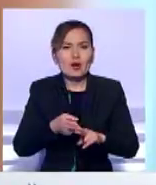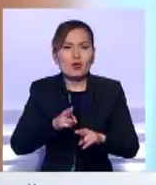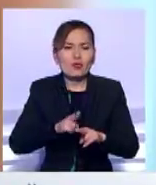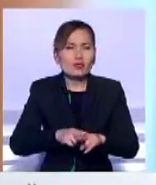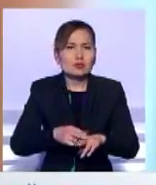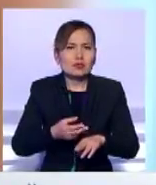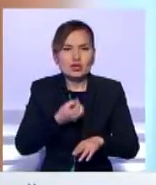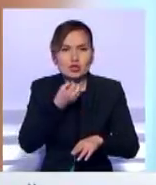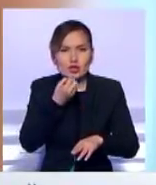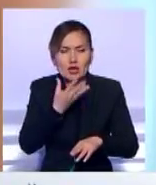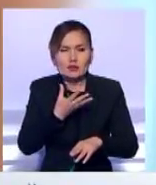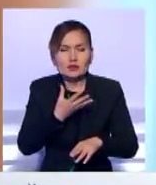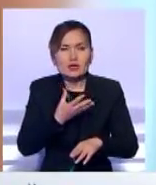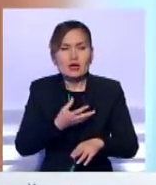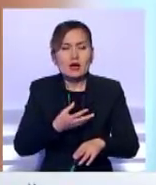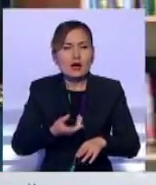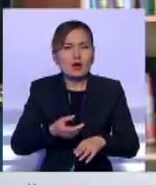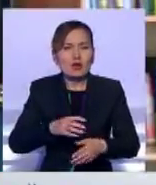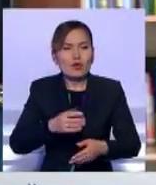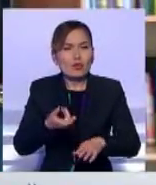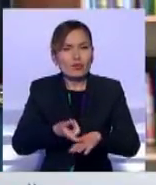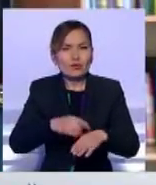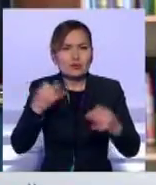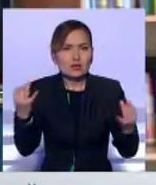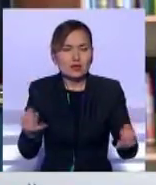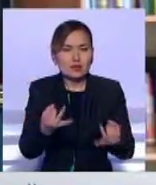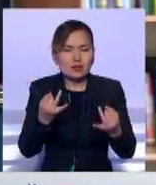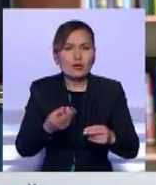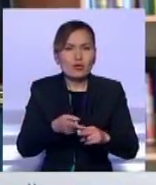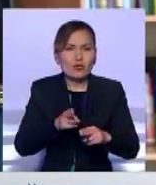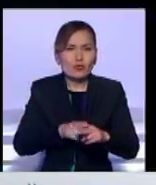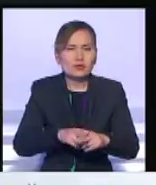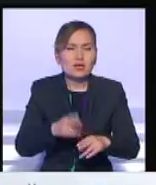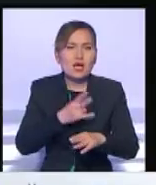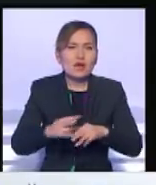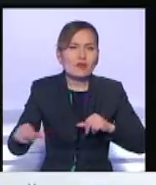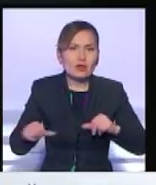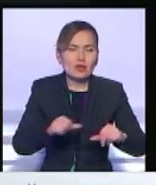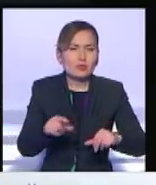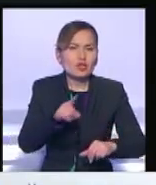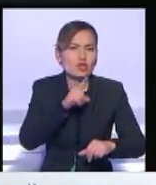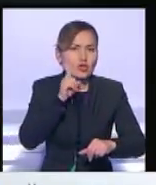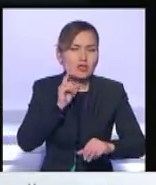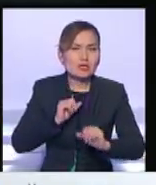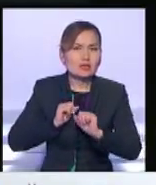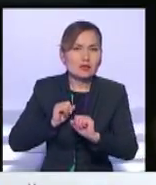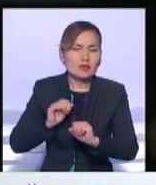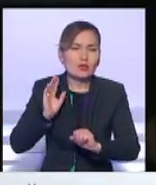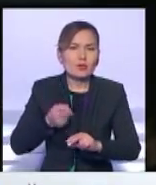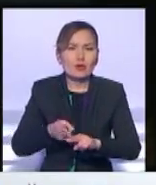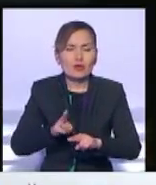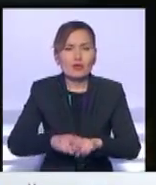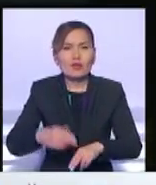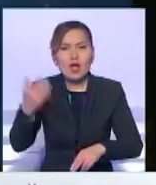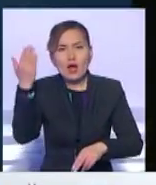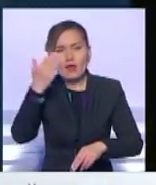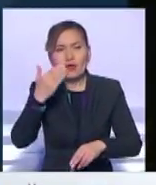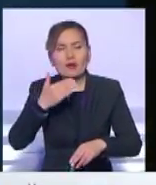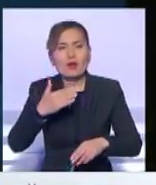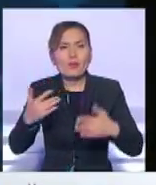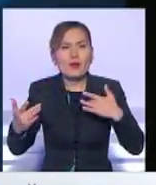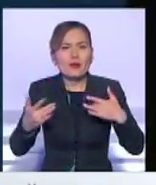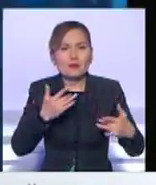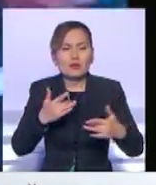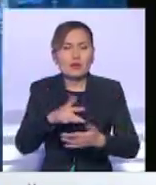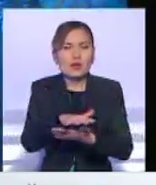бірі, бұл фильм жастарды теріс жолдан сақтайды дегенге біздің күмәніміз жоқ. Фильмді кинотеатрларда көрсету мерзімі ұзарып,